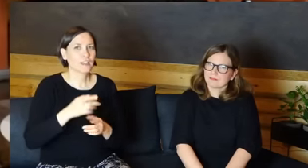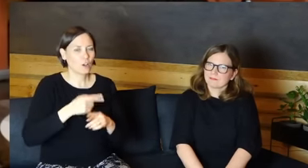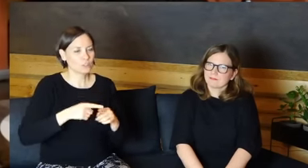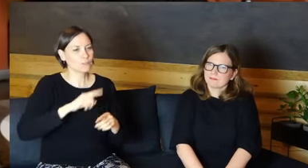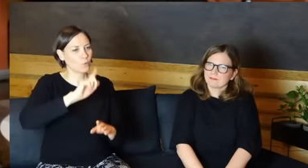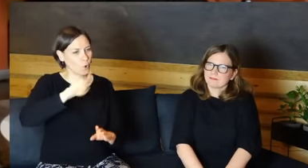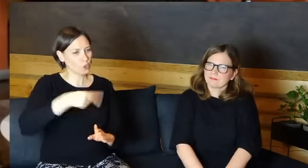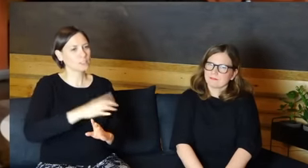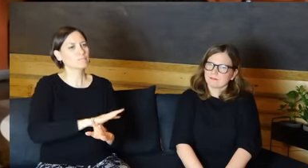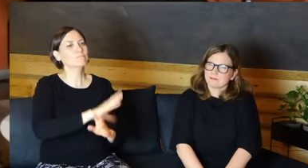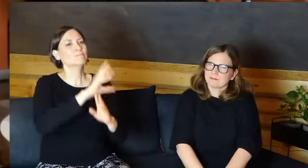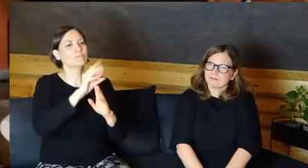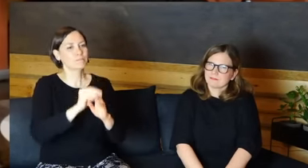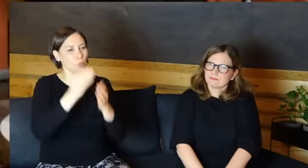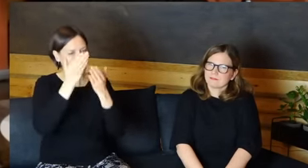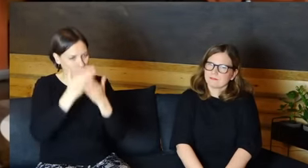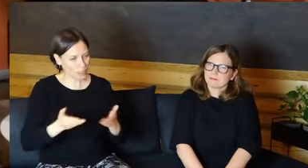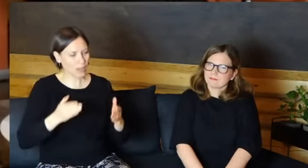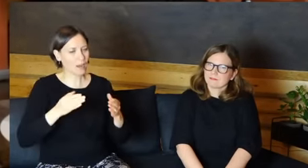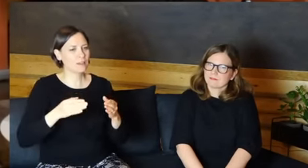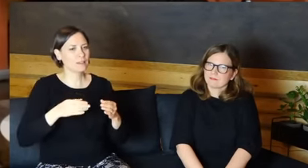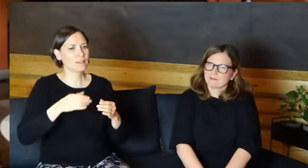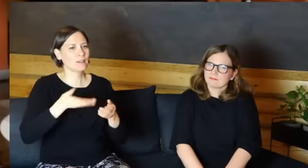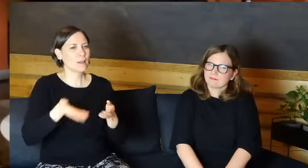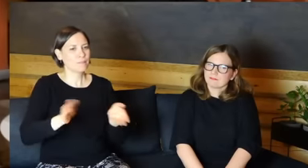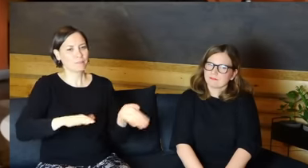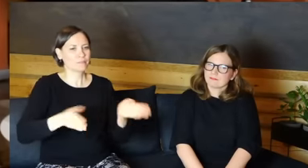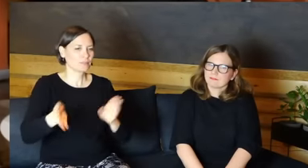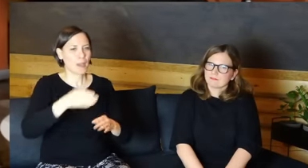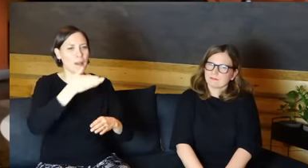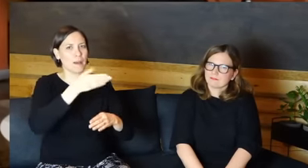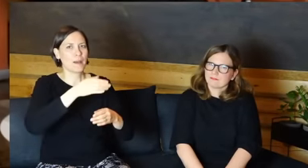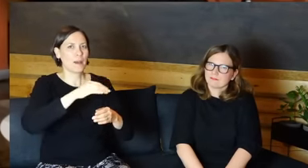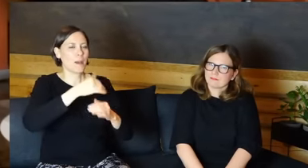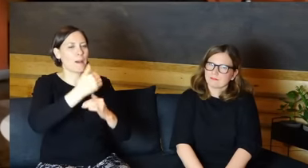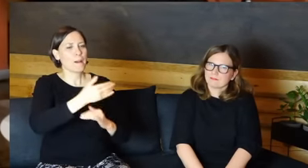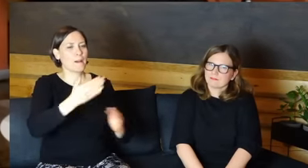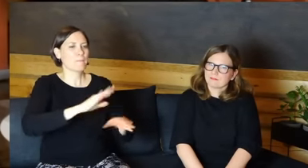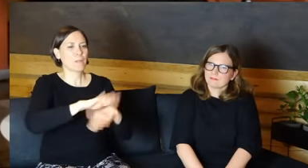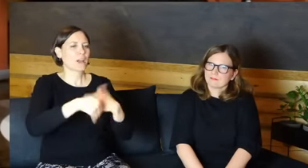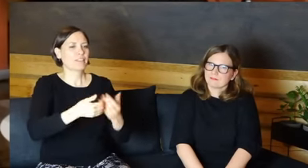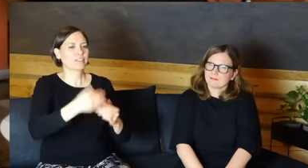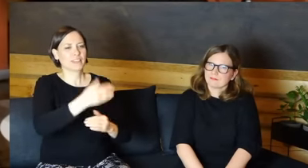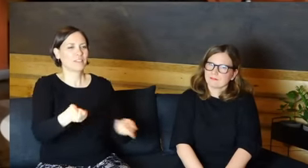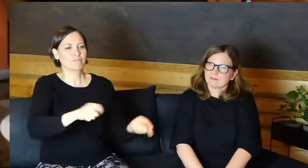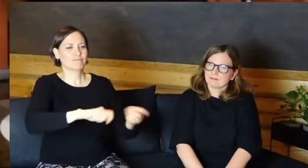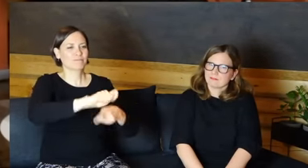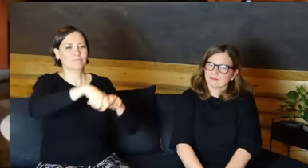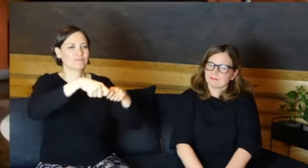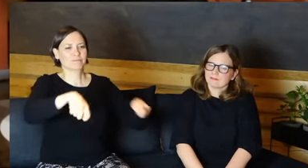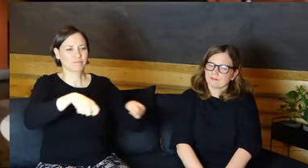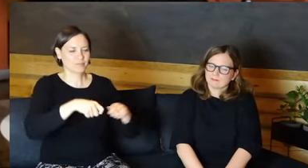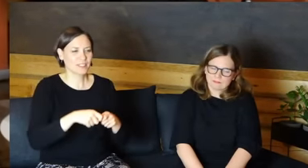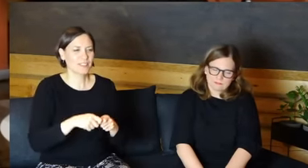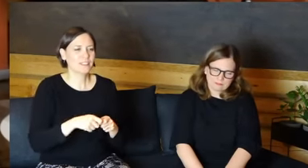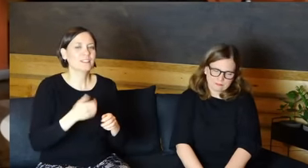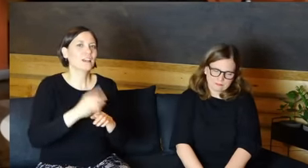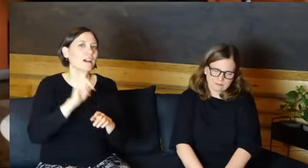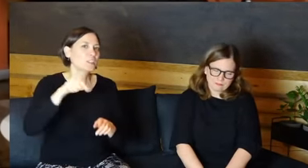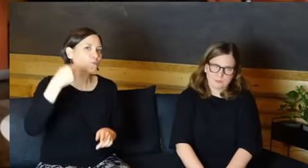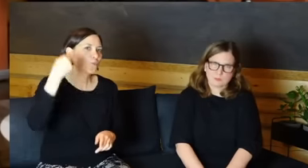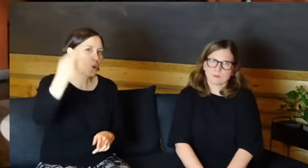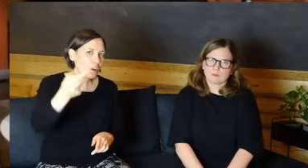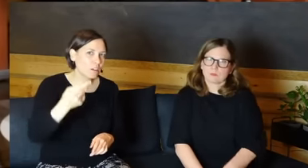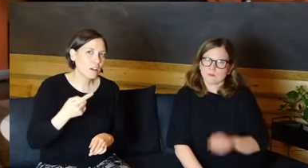että työkuorma on hyvä ja ensi vuotta suunnitellaan ja vähän isoa kuvaa on mietitty, että pitäis me halutaan